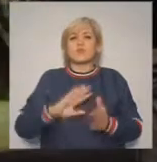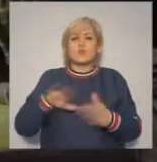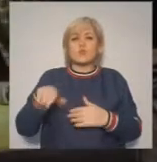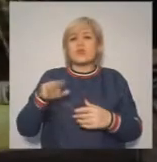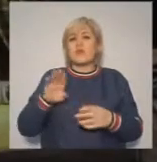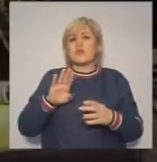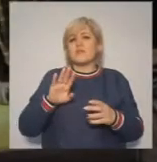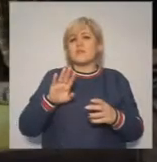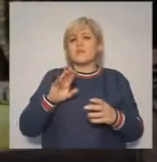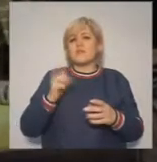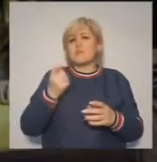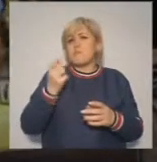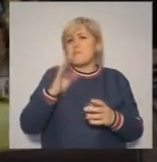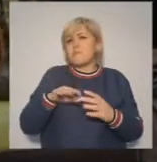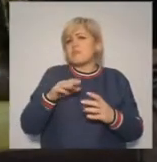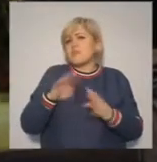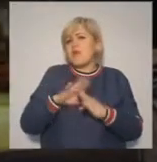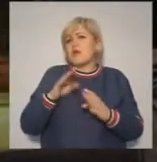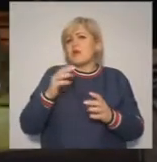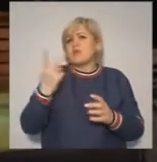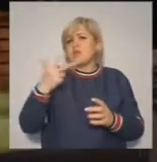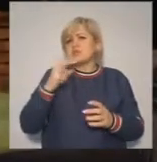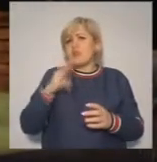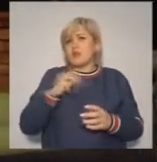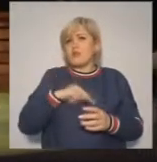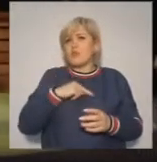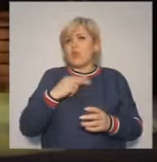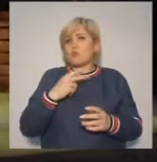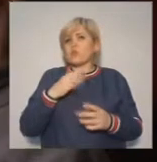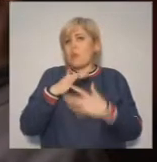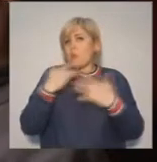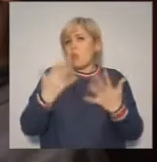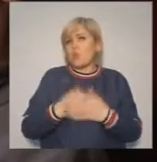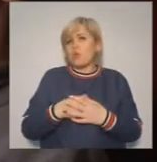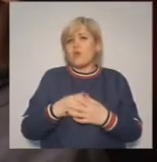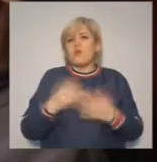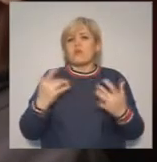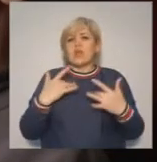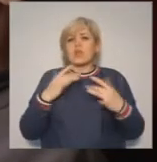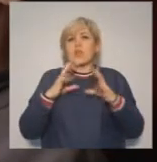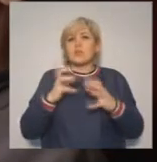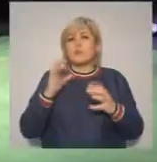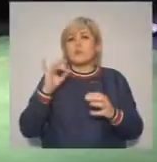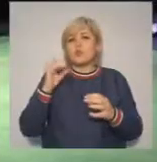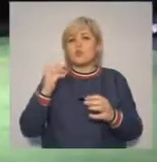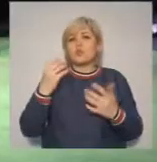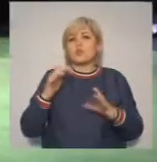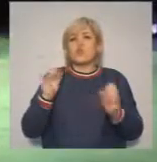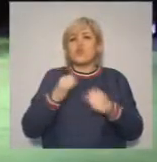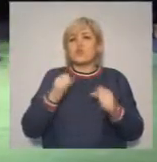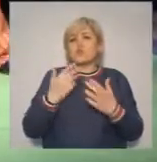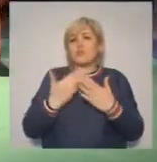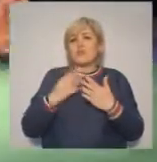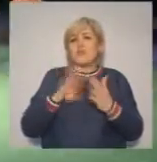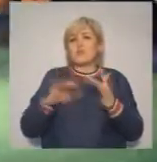Я тебе не папочка! Спустя без малого 30 лет работы театра «Барабашка» театральный мир Югры уже невозможно представить без артистов-кукловодов